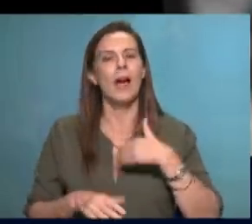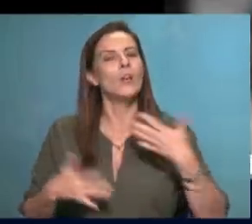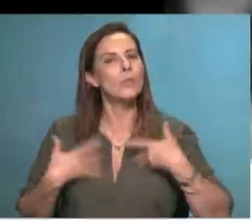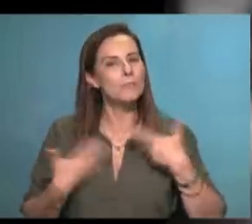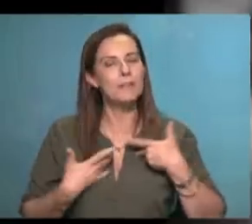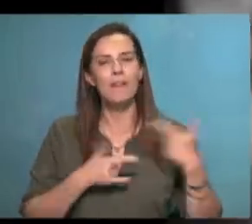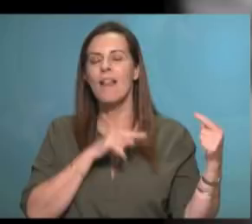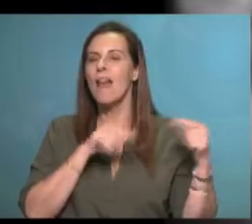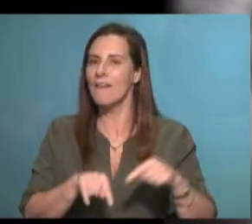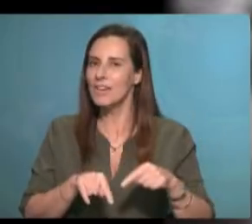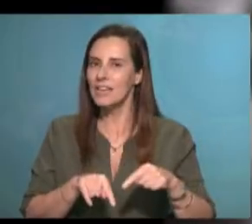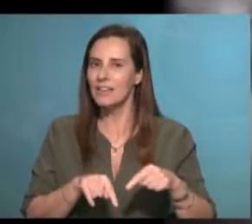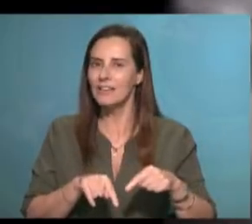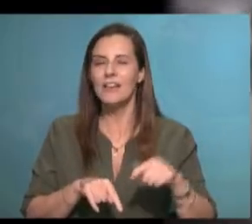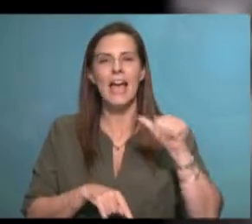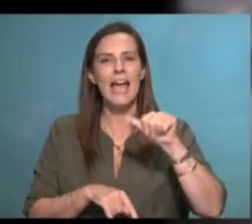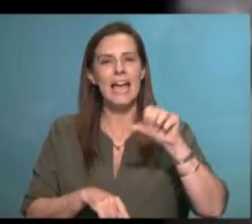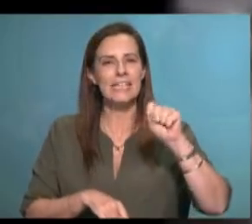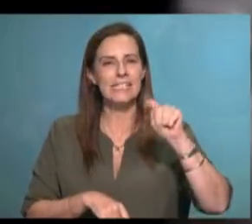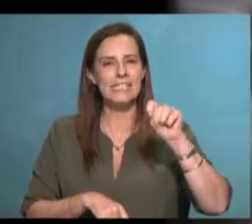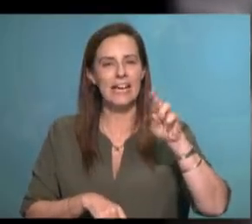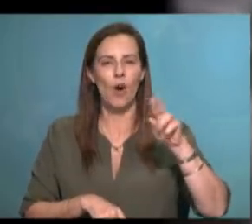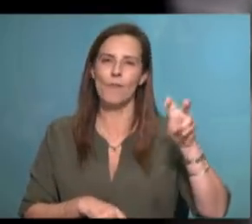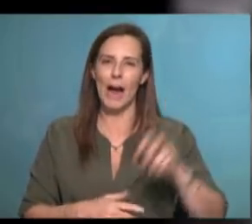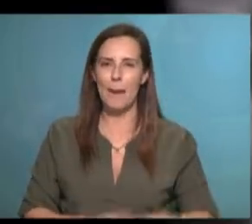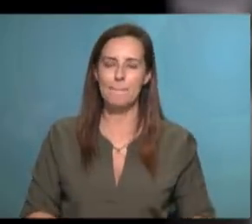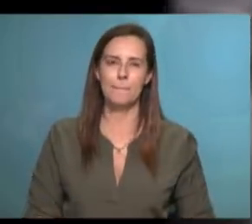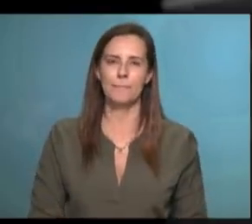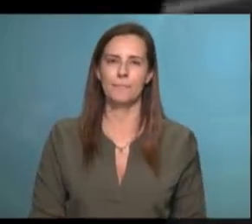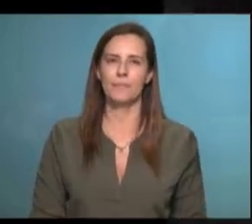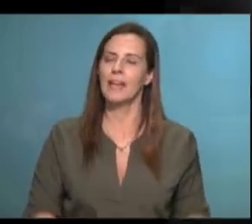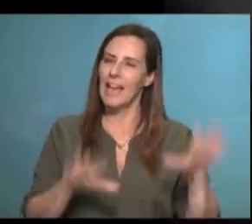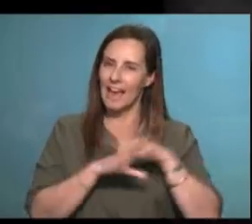להביא לפניכם את אסתר אופרים. ערב טוב.